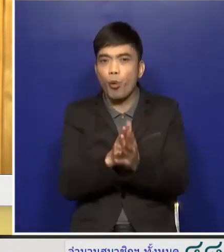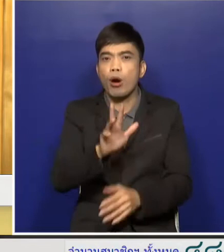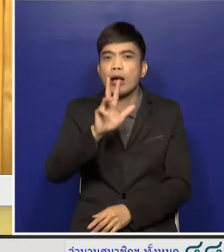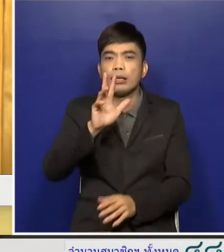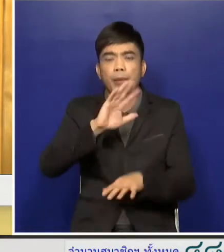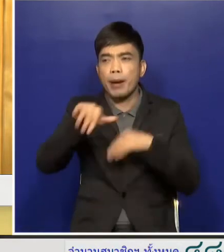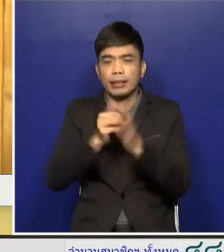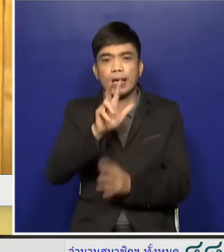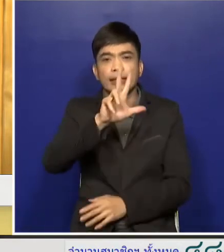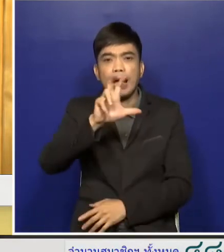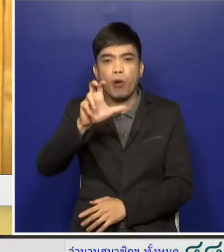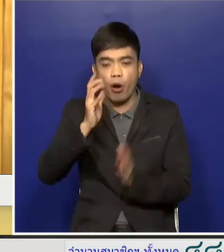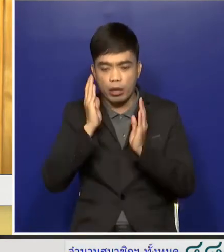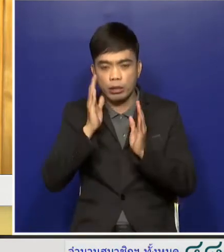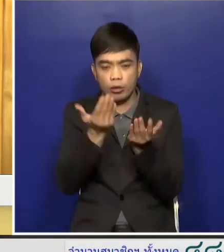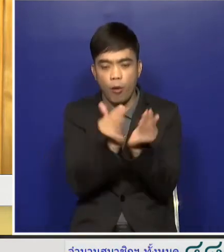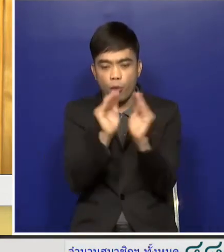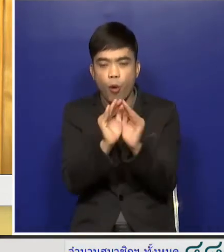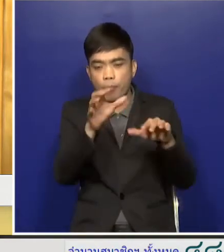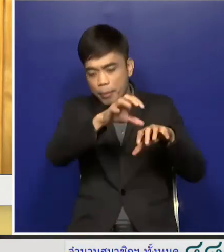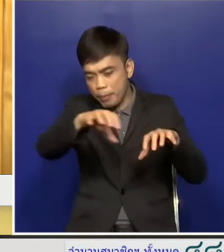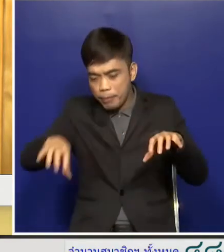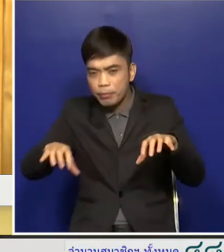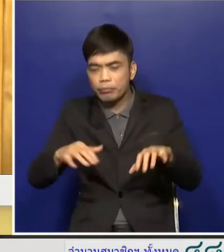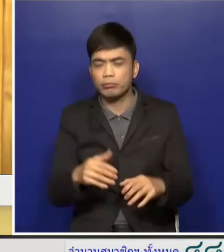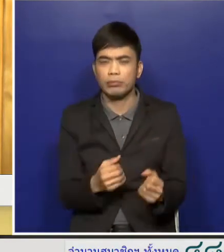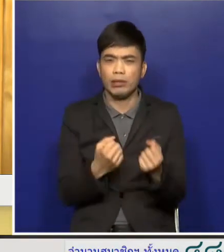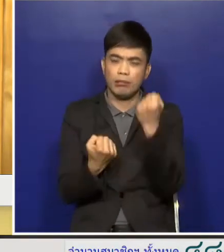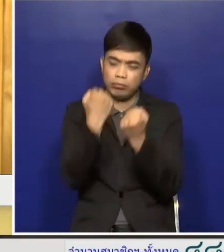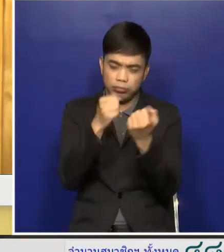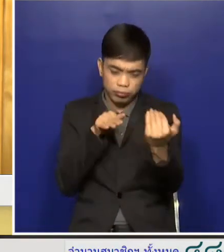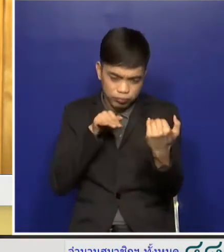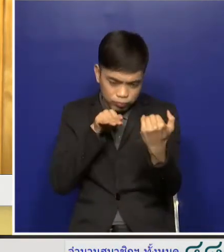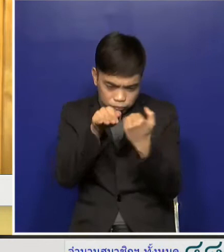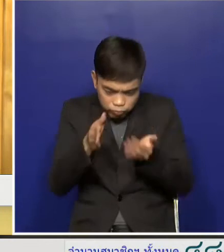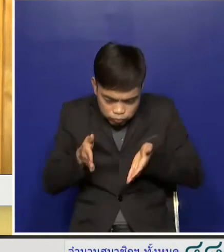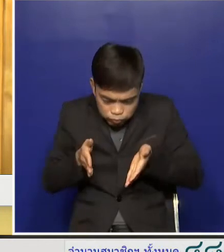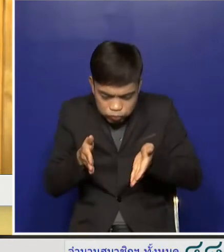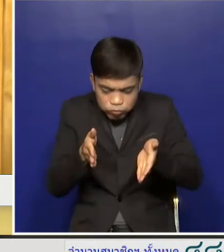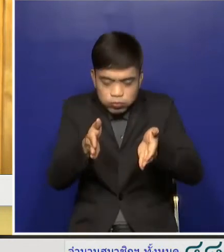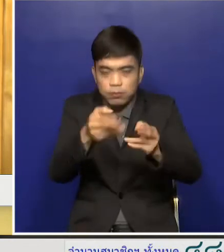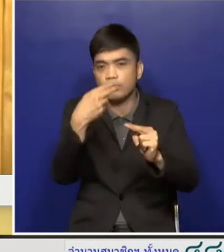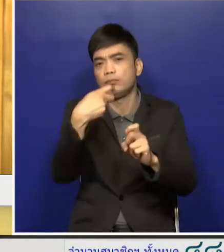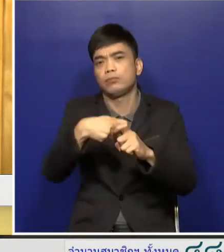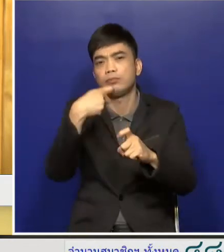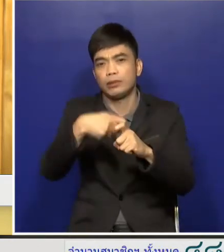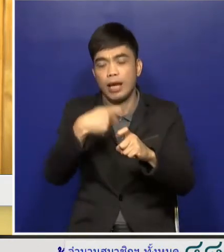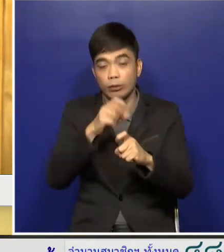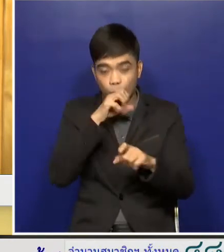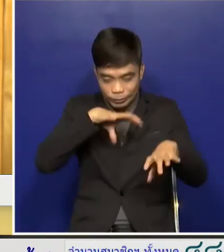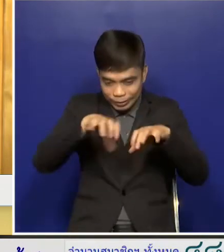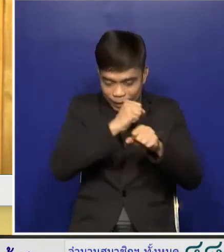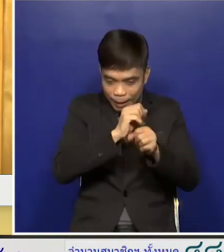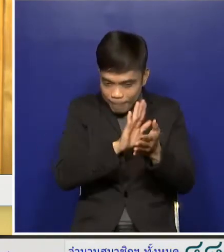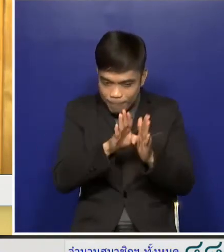ครอบครัวทางมันลำบากมากท่านประธานครับถ้าหากทางสำเร็จชาวบ้านจะได้เดินทางได้สะดวกนะครับ